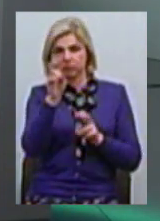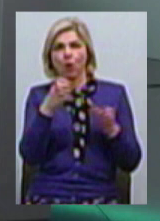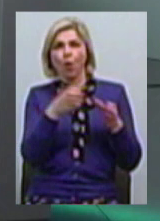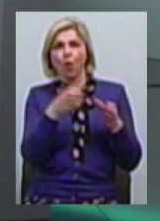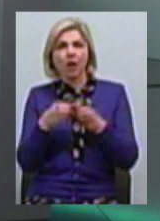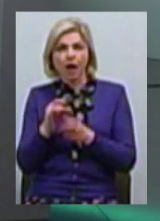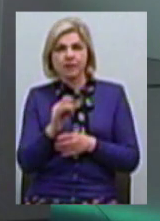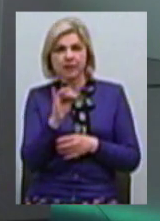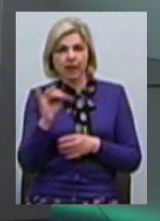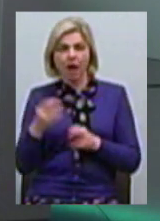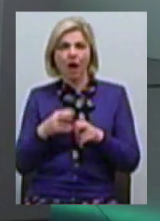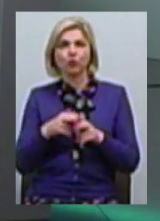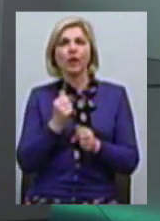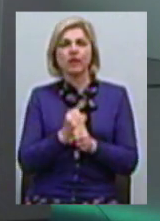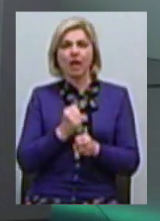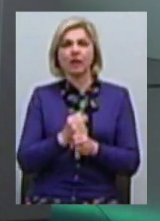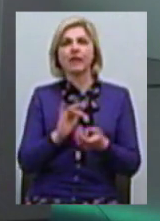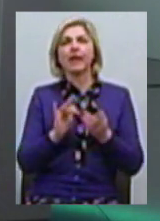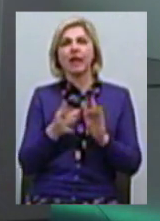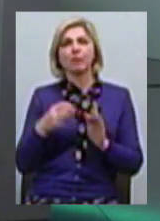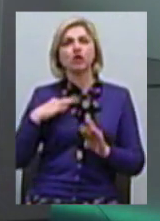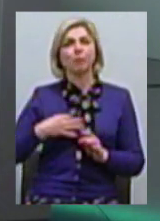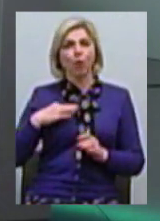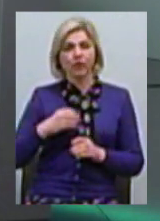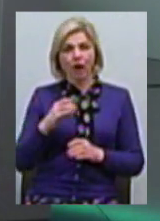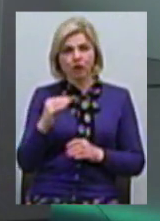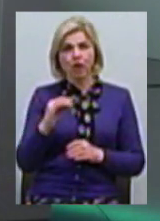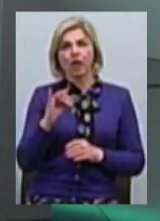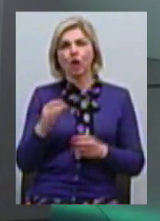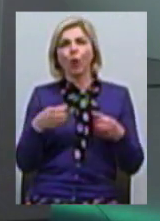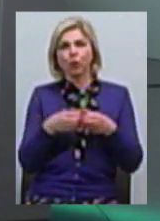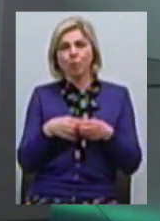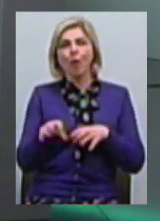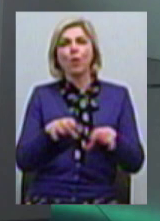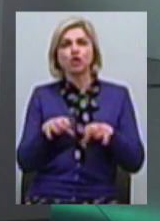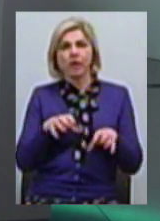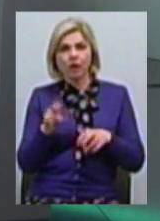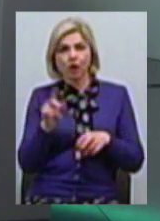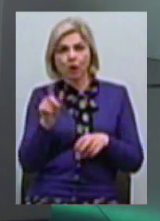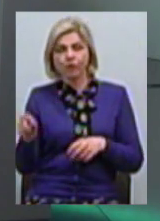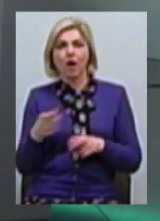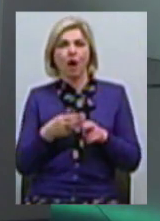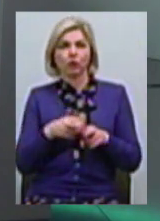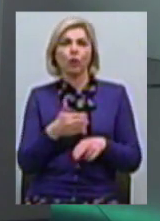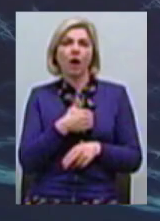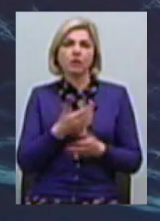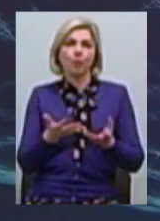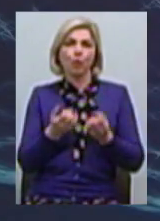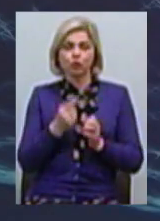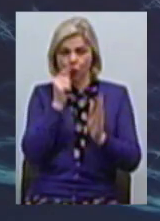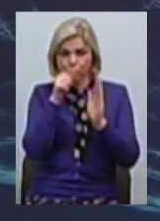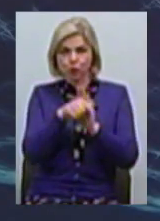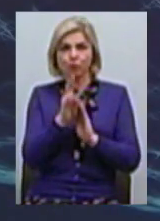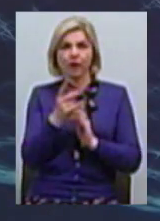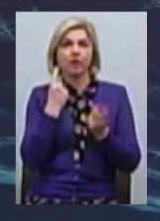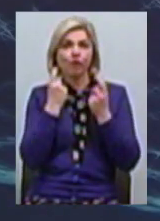кибершпионаж, вот, либо просто, так сказать, группа злоумышленников, как говорится, мошенников, которые хотят получить какой-то доступ к какой-то